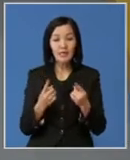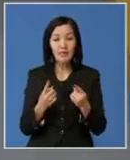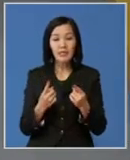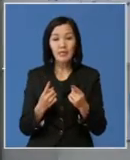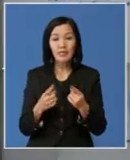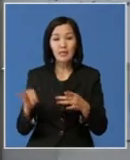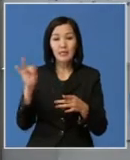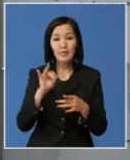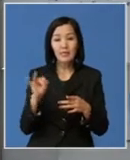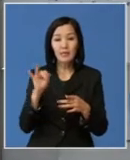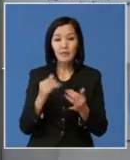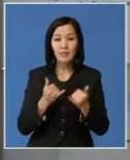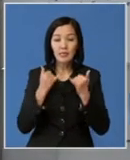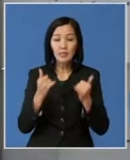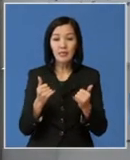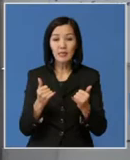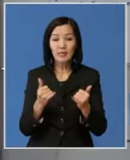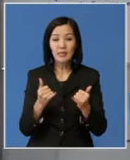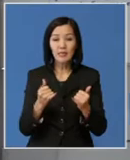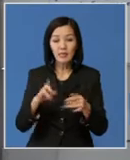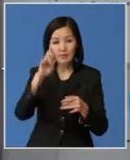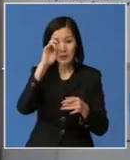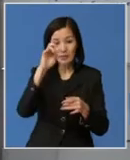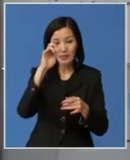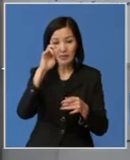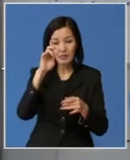біздің тарихымызға деген елбасының, мемлекетіміздің,